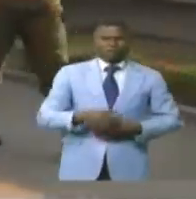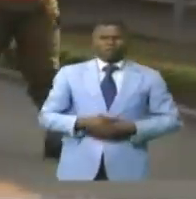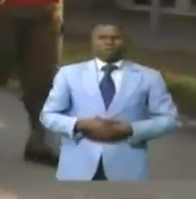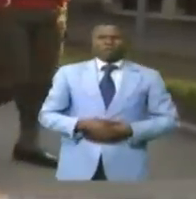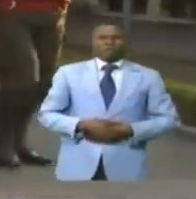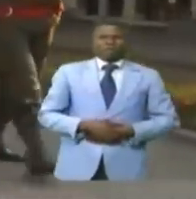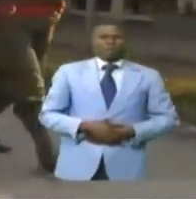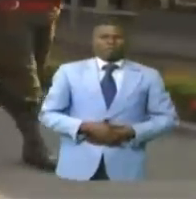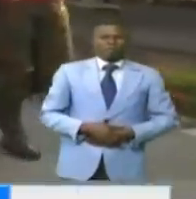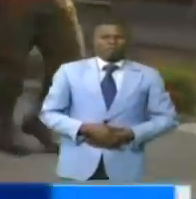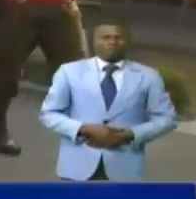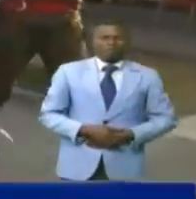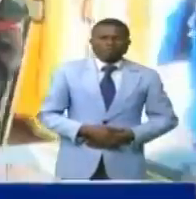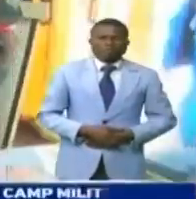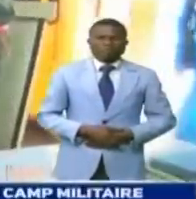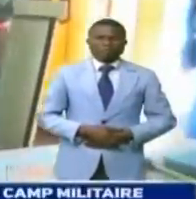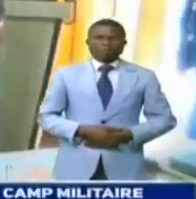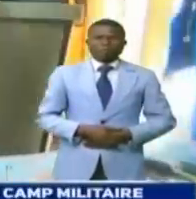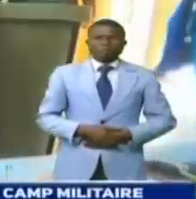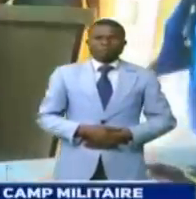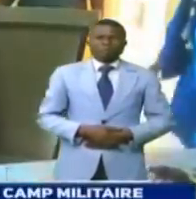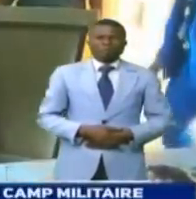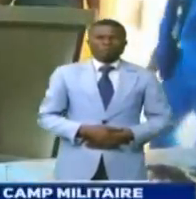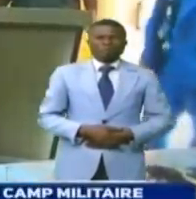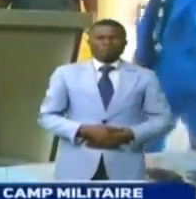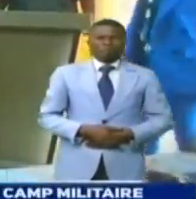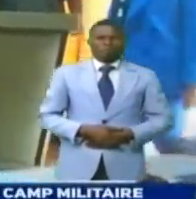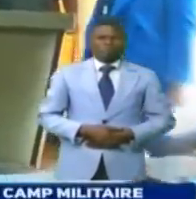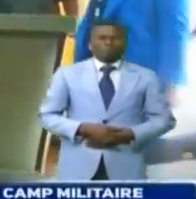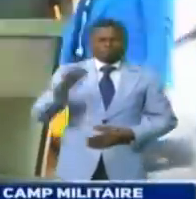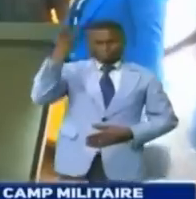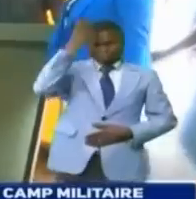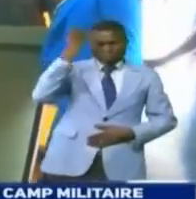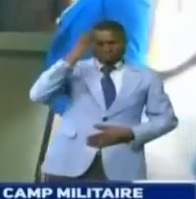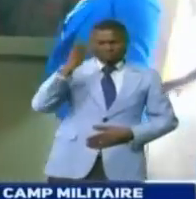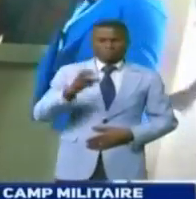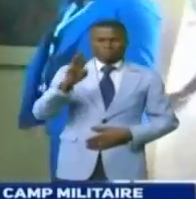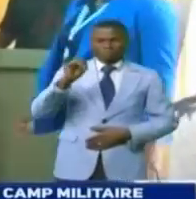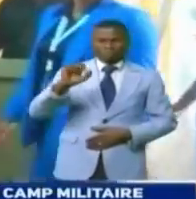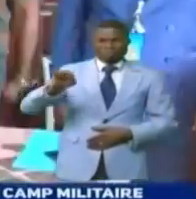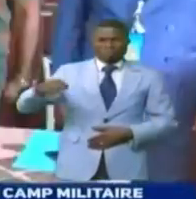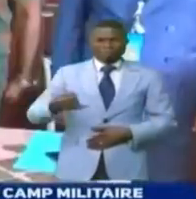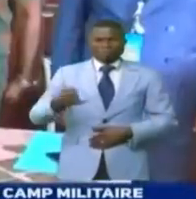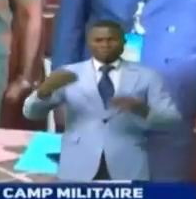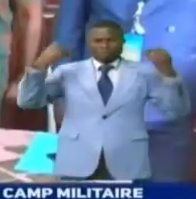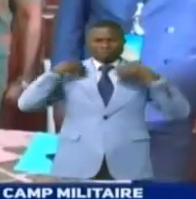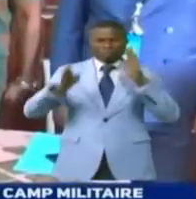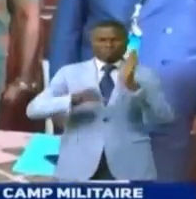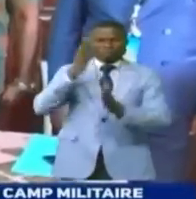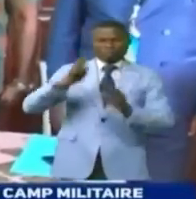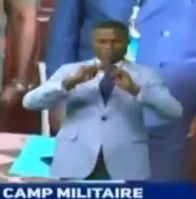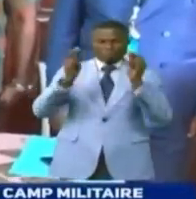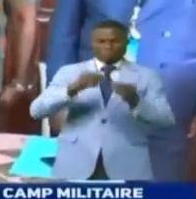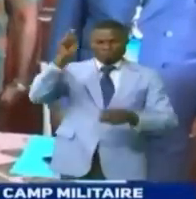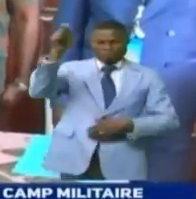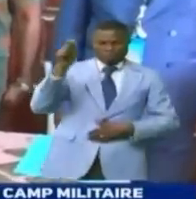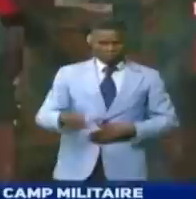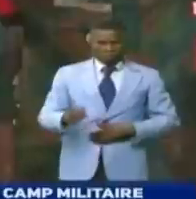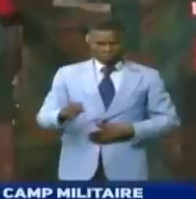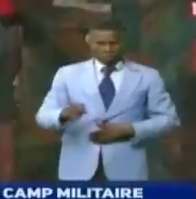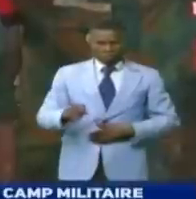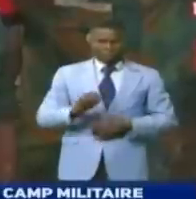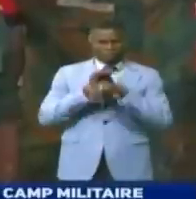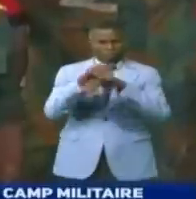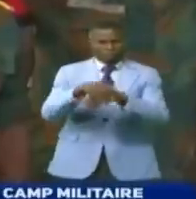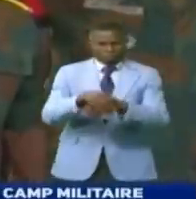Qui doit habiter le camp Kokolo? Le général-major Stazin Bouyou, commandant de la 14e région militaire, s'était engagé